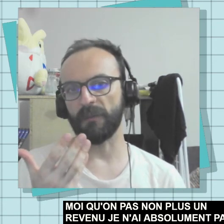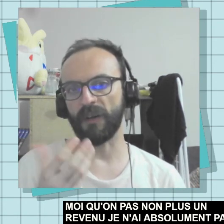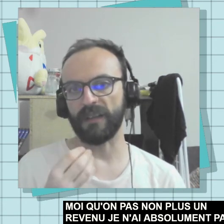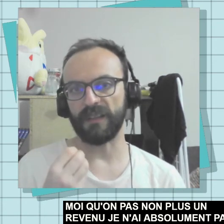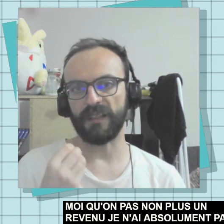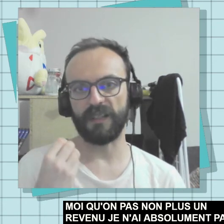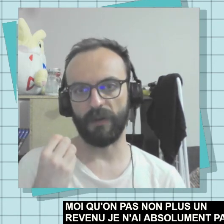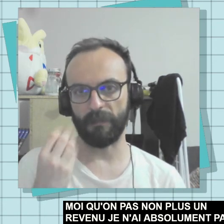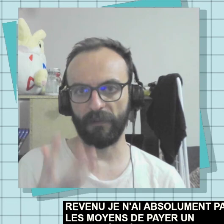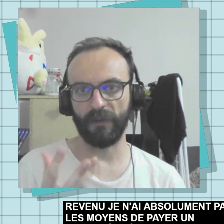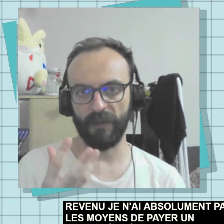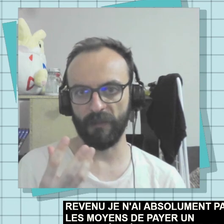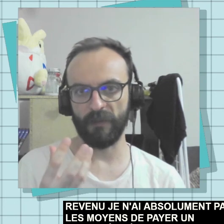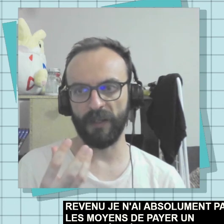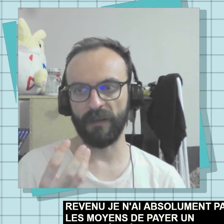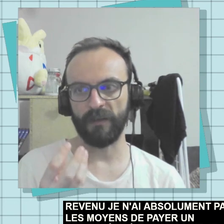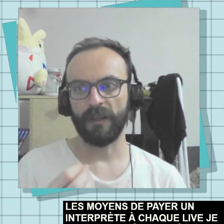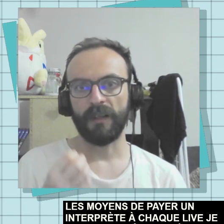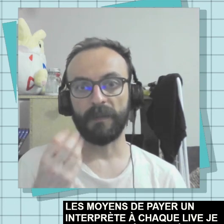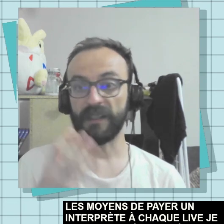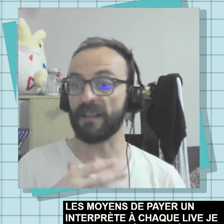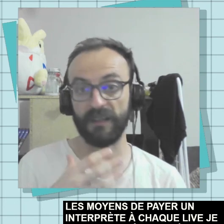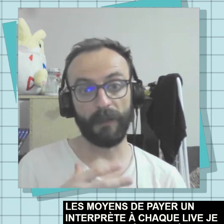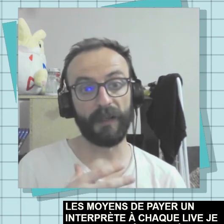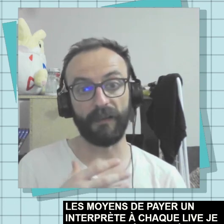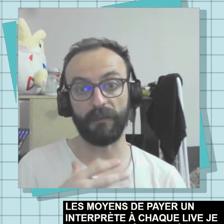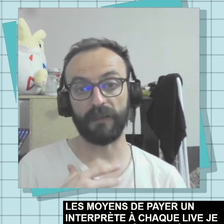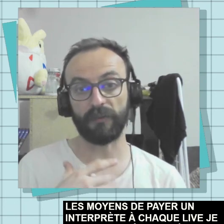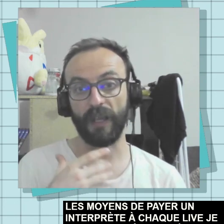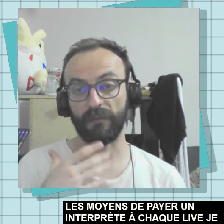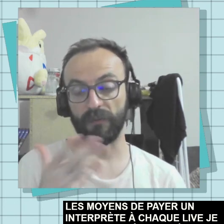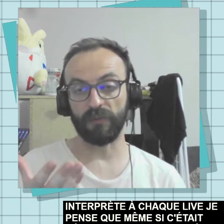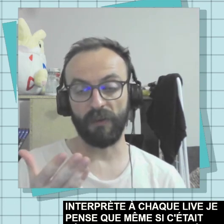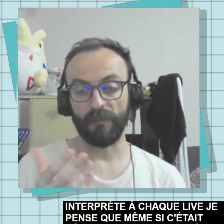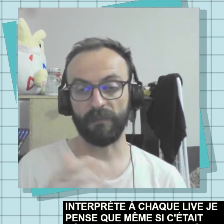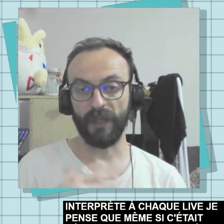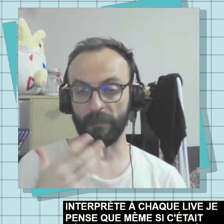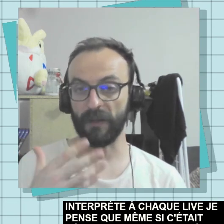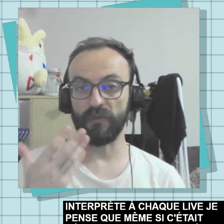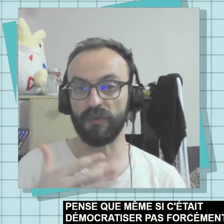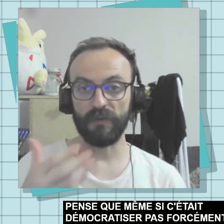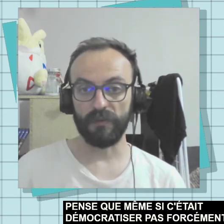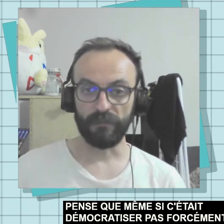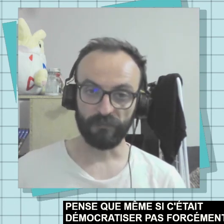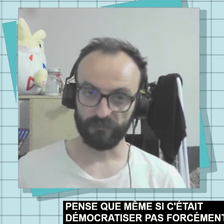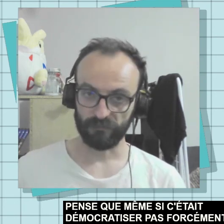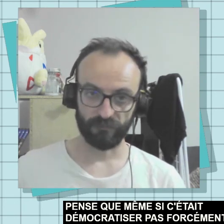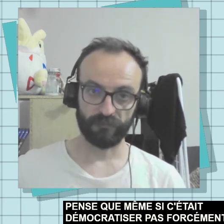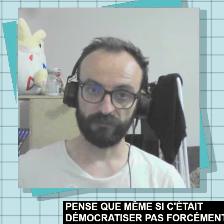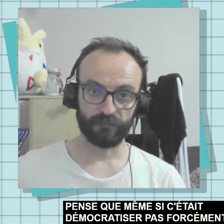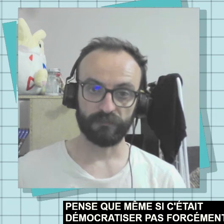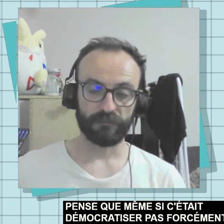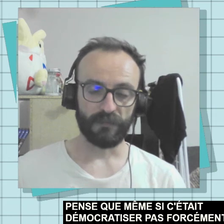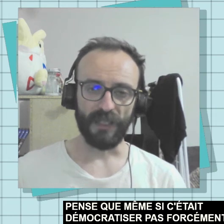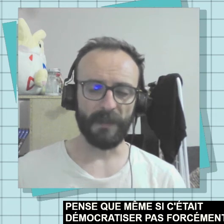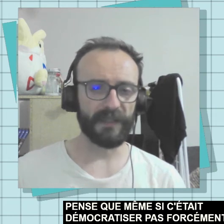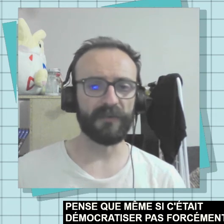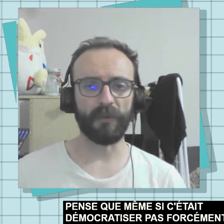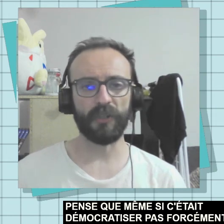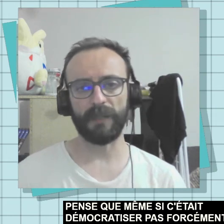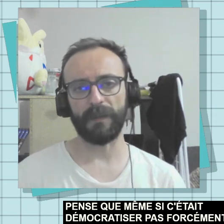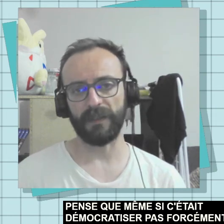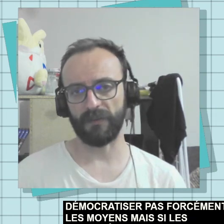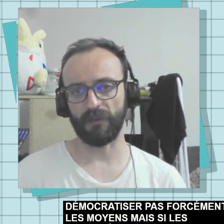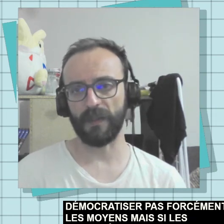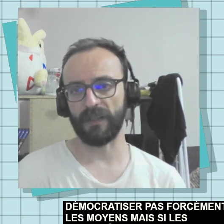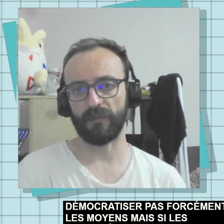c'était démocratisé, j'aurais pas forcément les moyens. Mais si les interprètes avaient du taf tout le temps et pas juste parce qu'ils sont